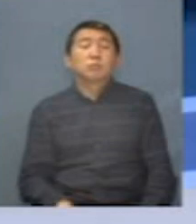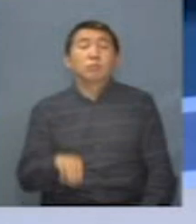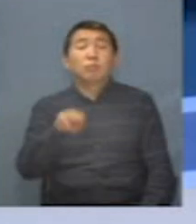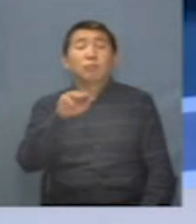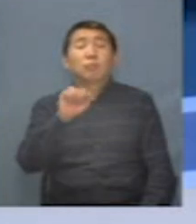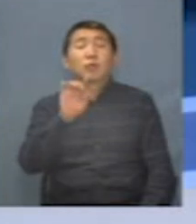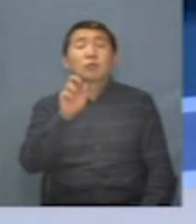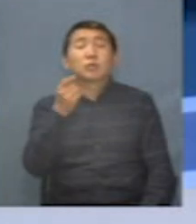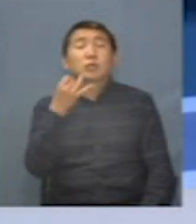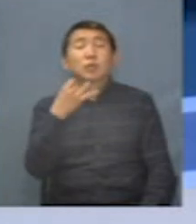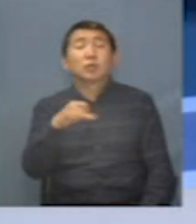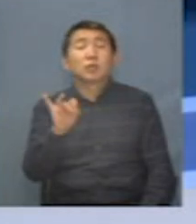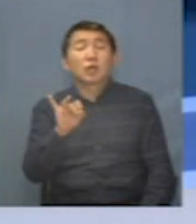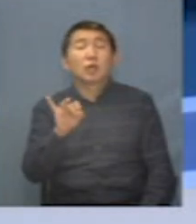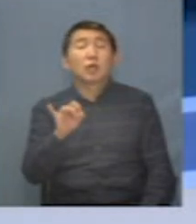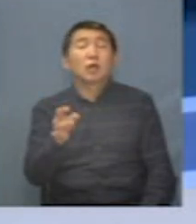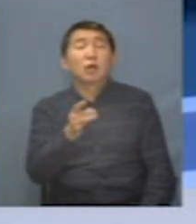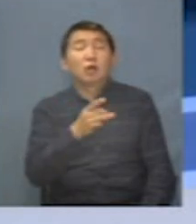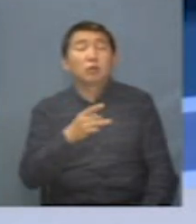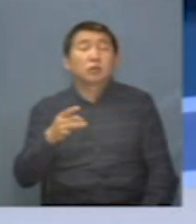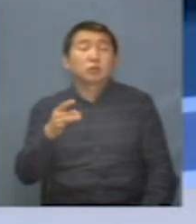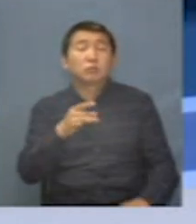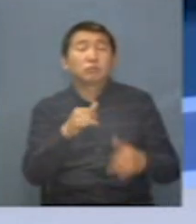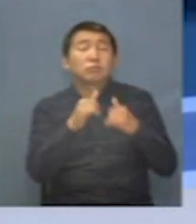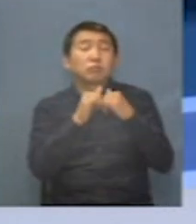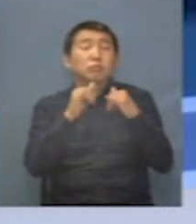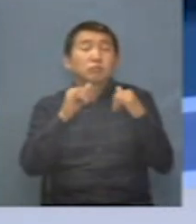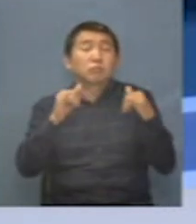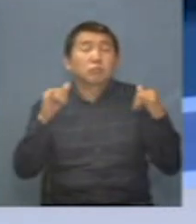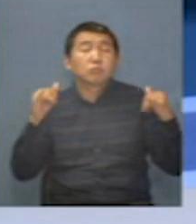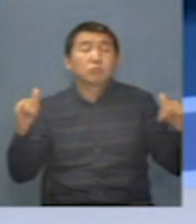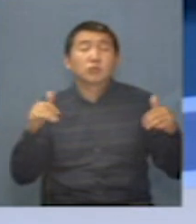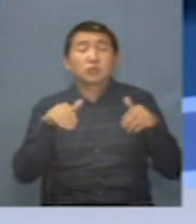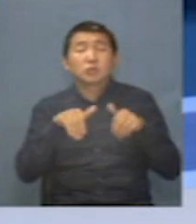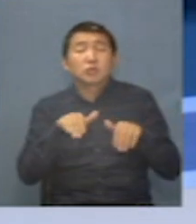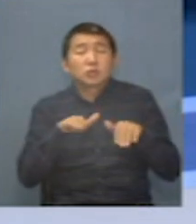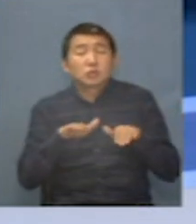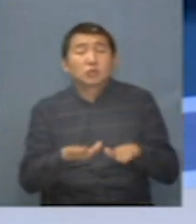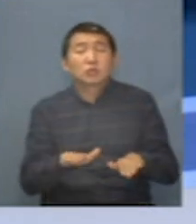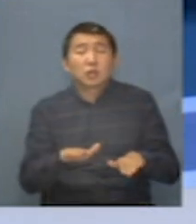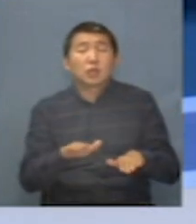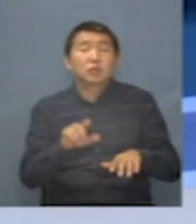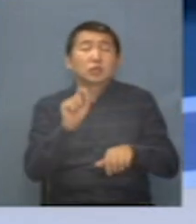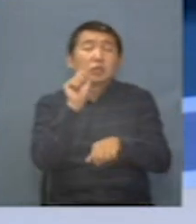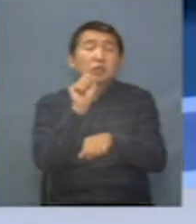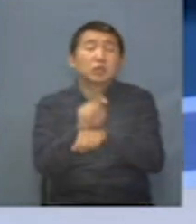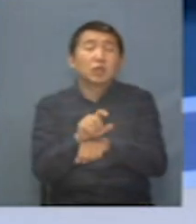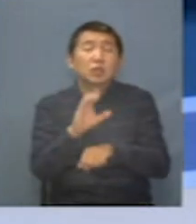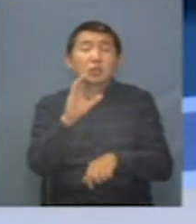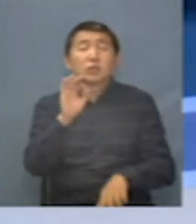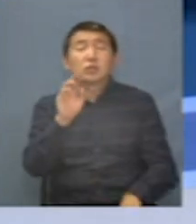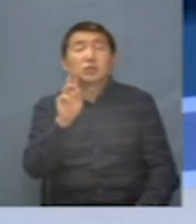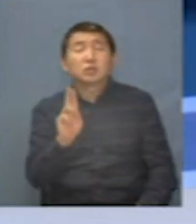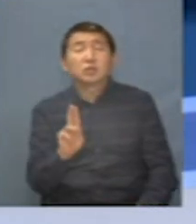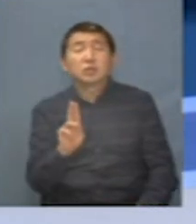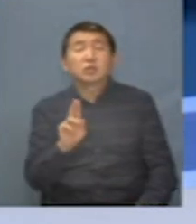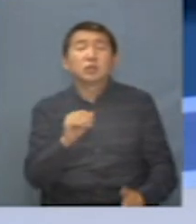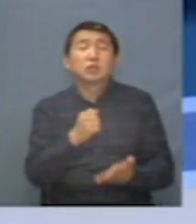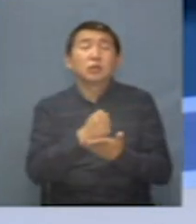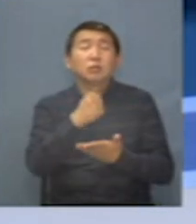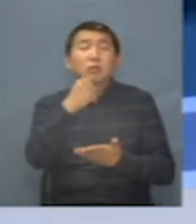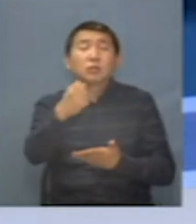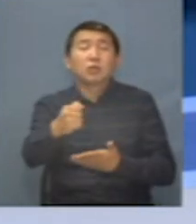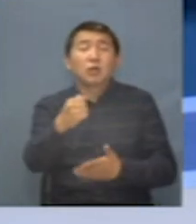Тарбагатайский район динамично развивается во всех сферах. Поэтапно решаются социальные задачи, среди которых приоритетное направление